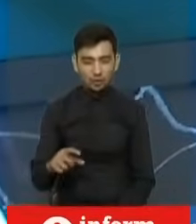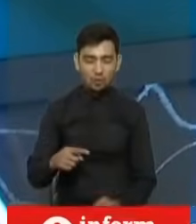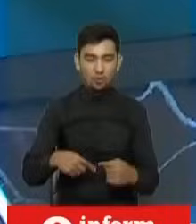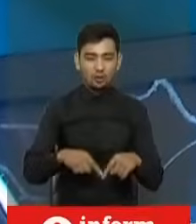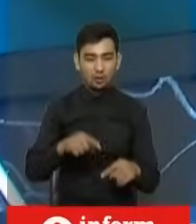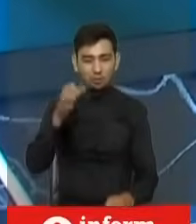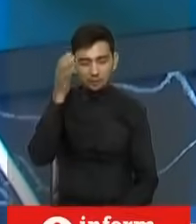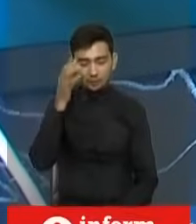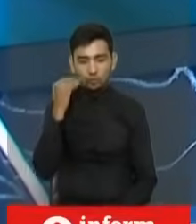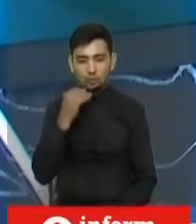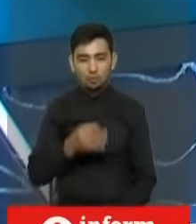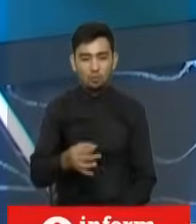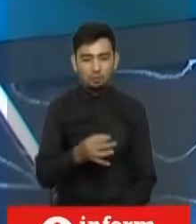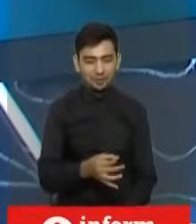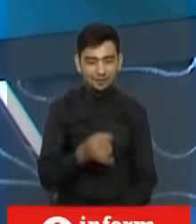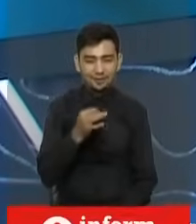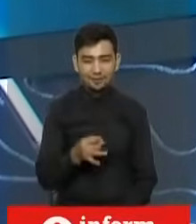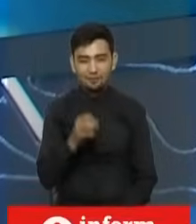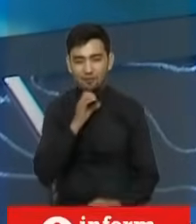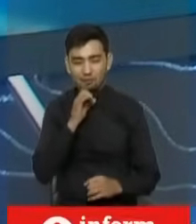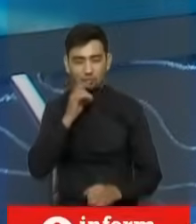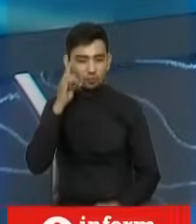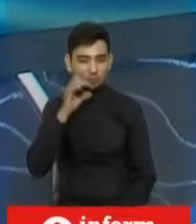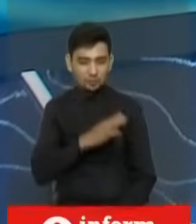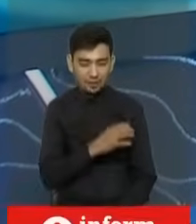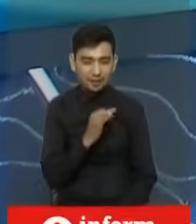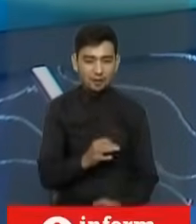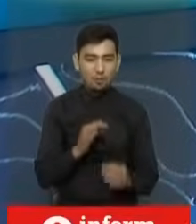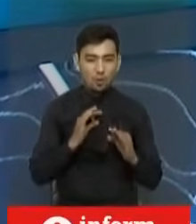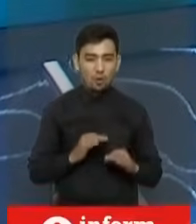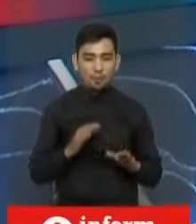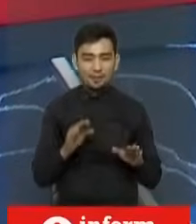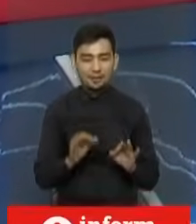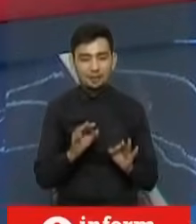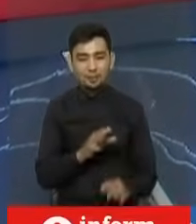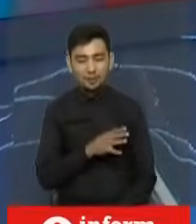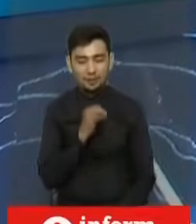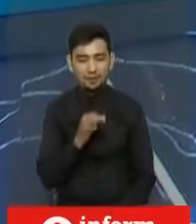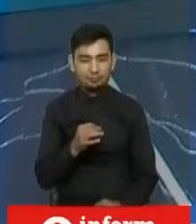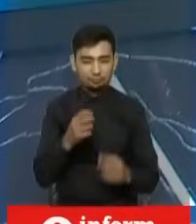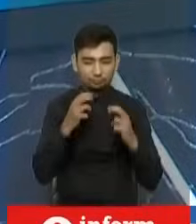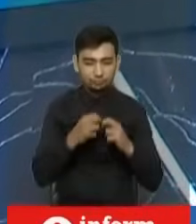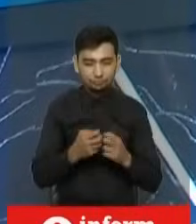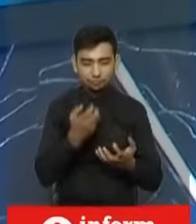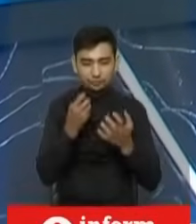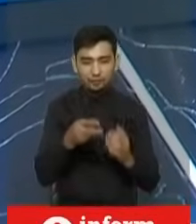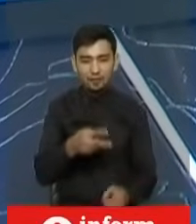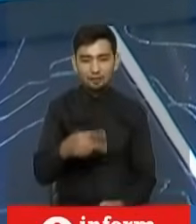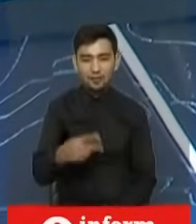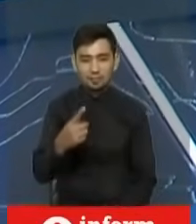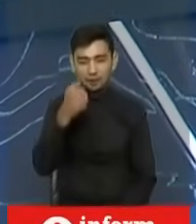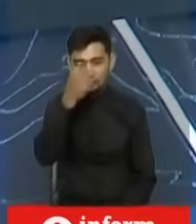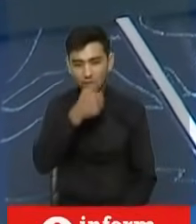образования Туркестанской области подозреваются в хищении. Об этом рассказали в прокуратуре региона. По версии следствия, с 2021